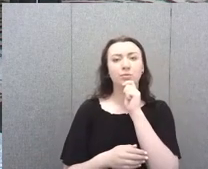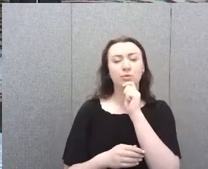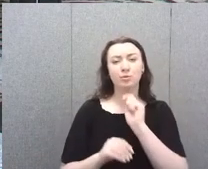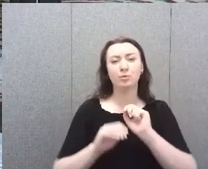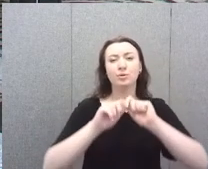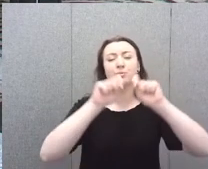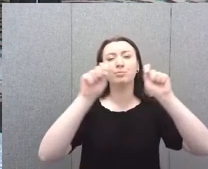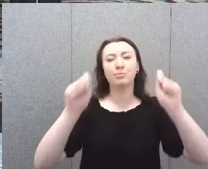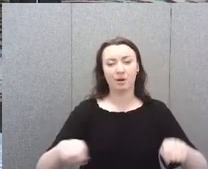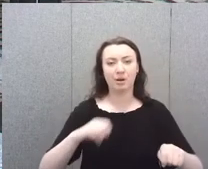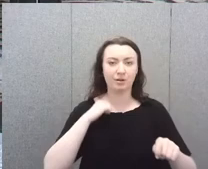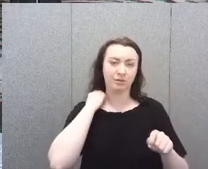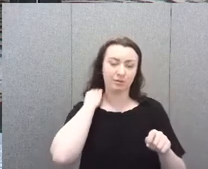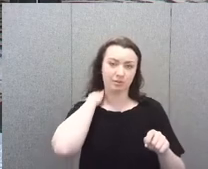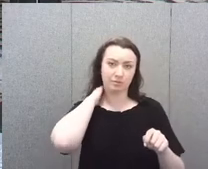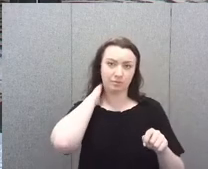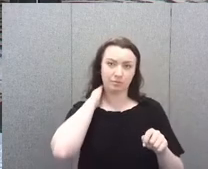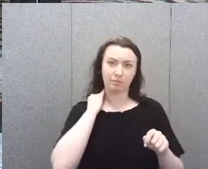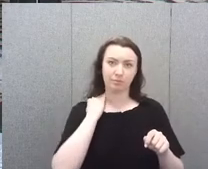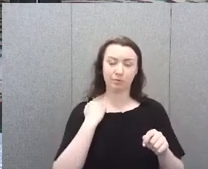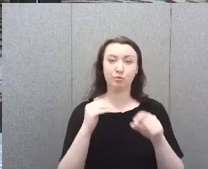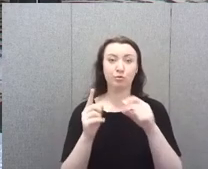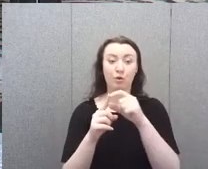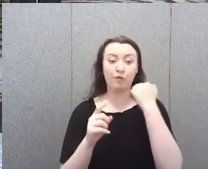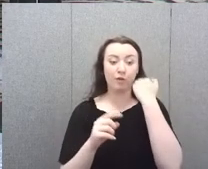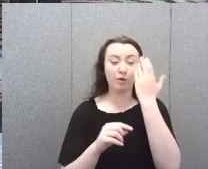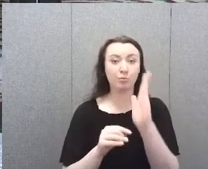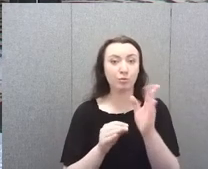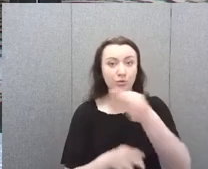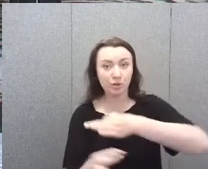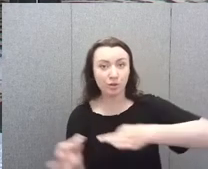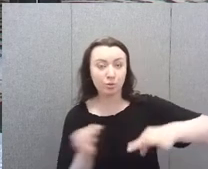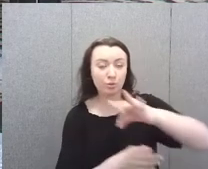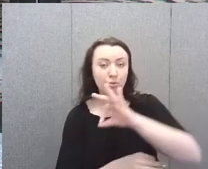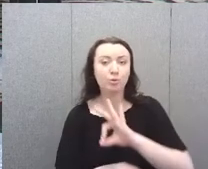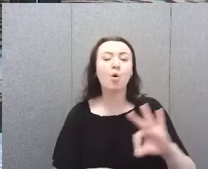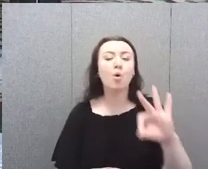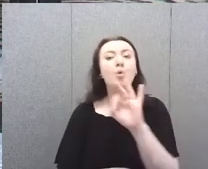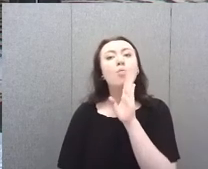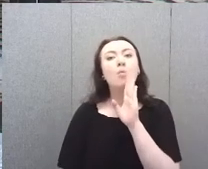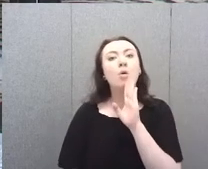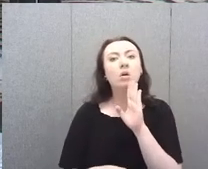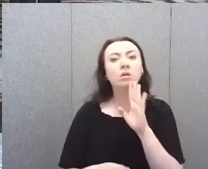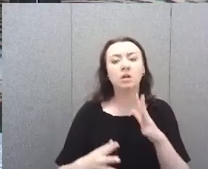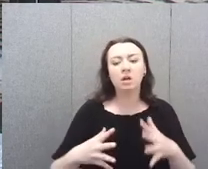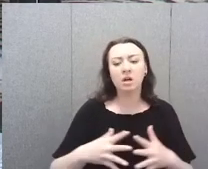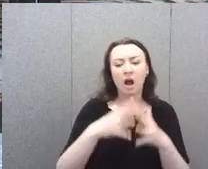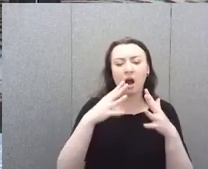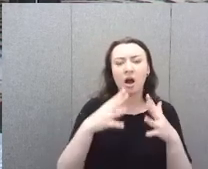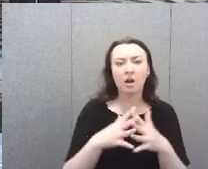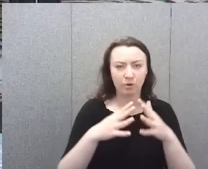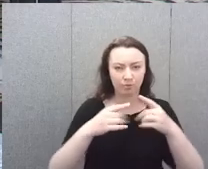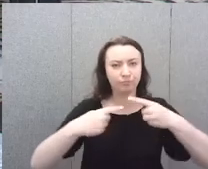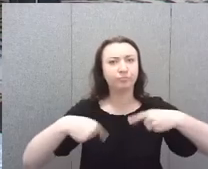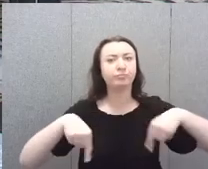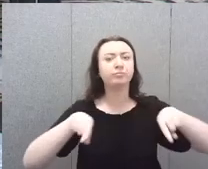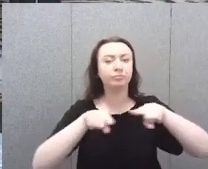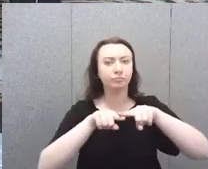пригласить докладчиков, чтобы они сделали вводное слово перед началом нашей дискуссии. И тема нашей